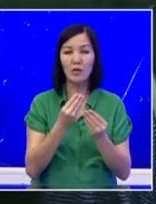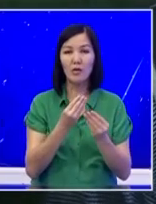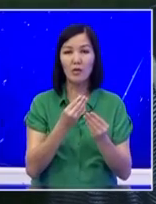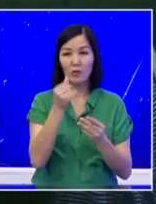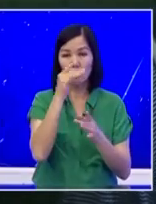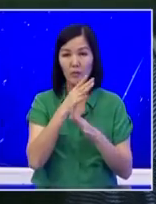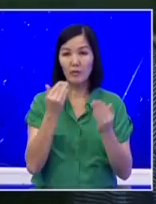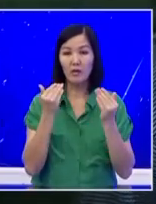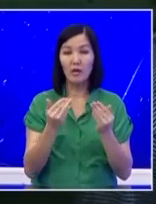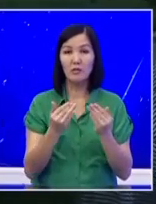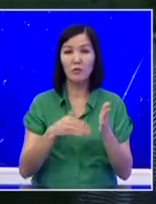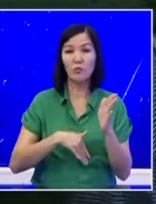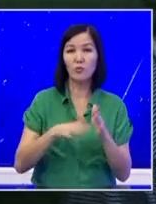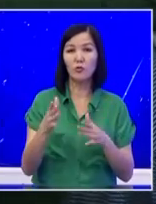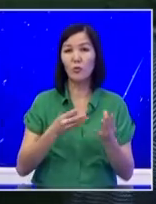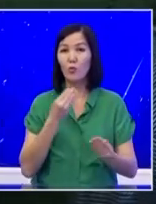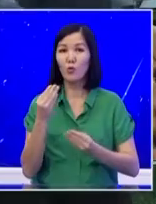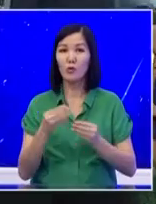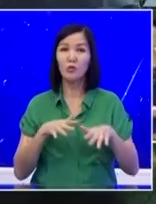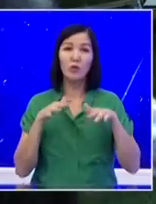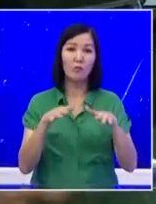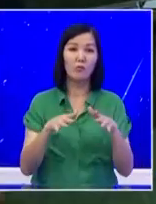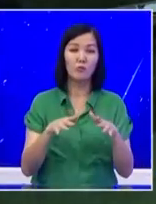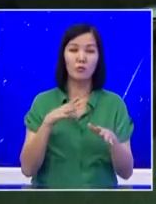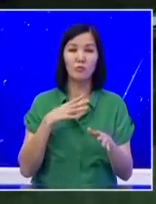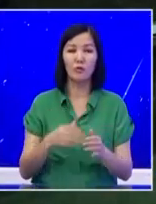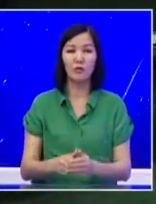Қазір қарасаңыз, алдыңғы шепте шабуылшы болып жүр.